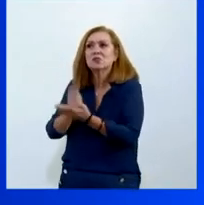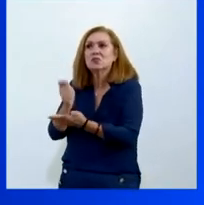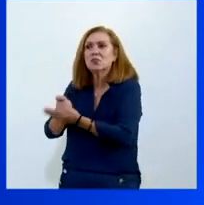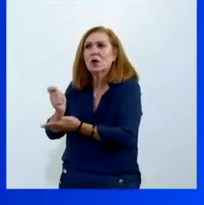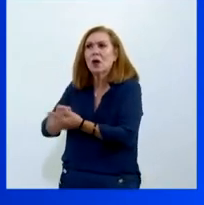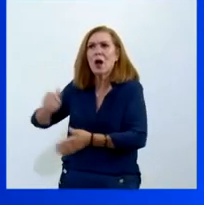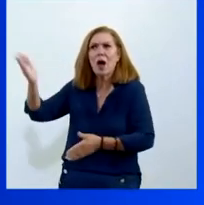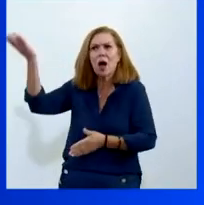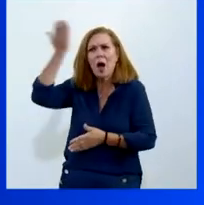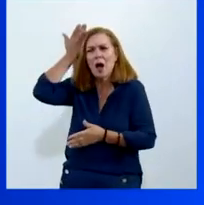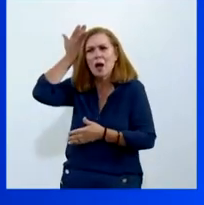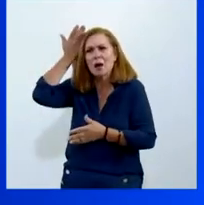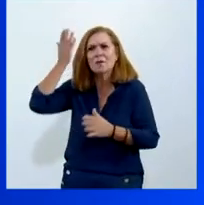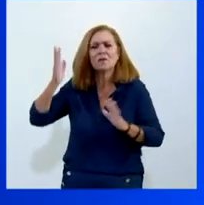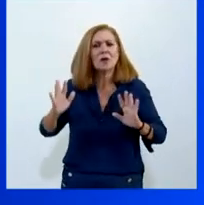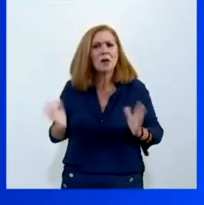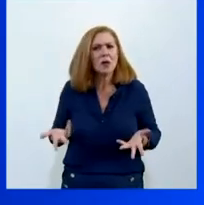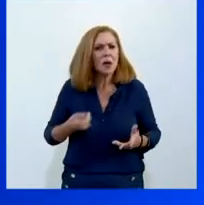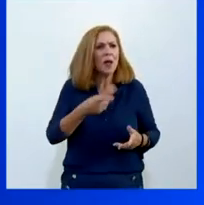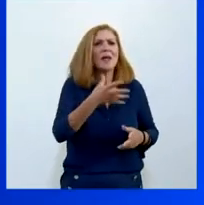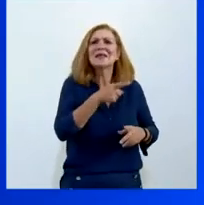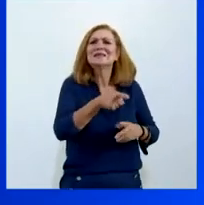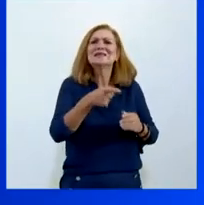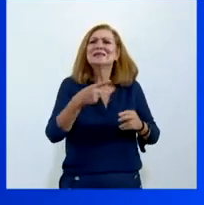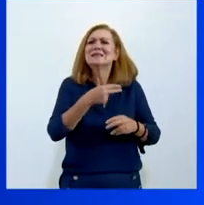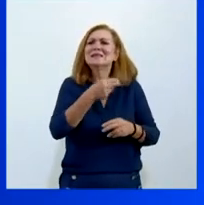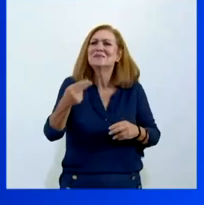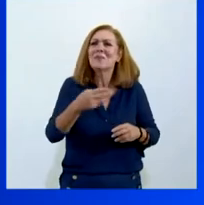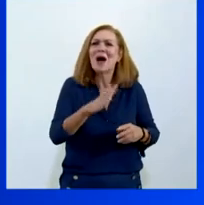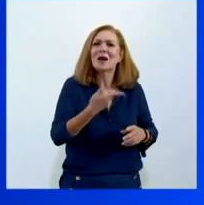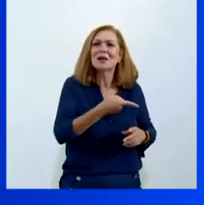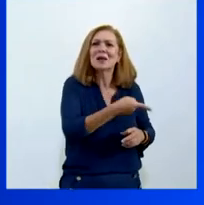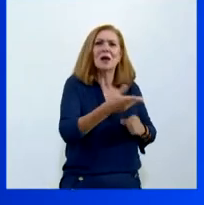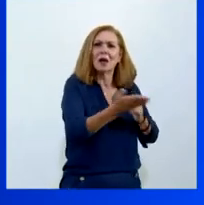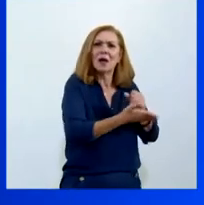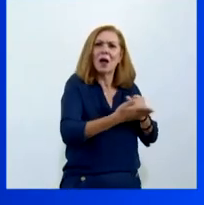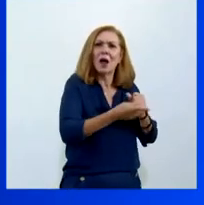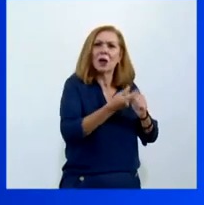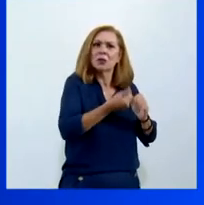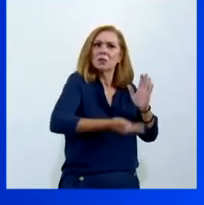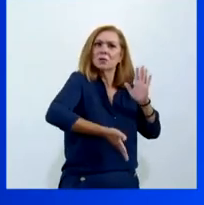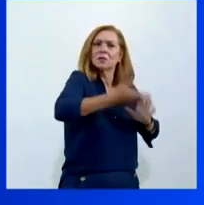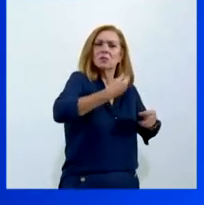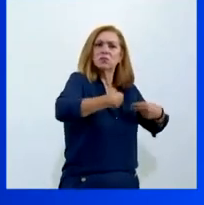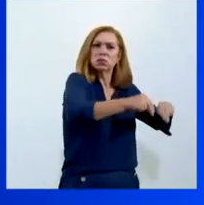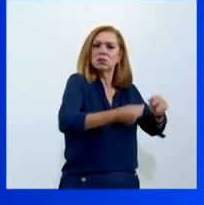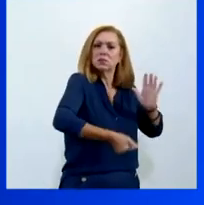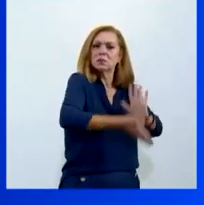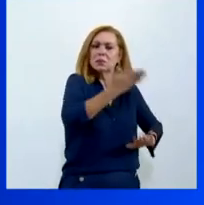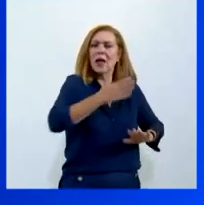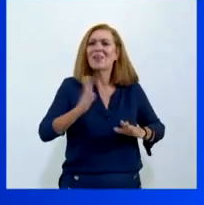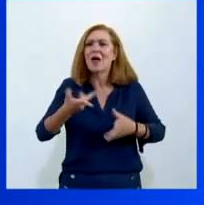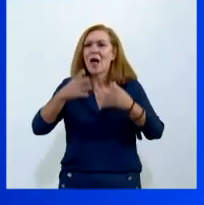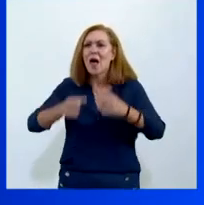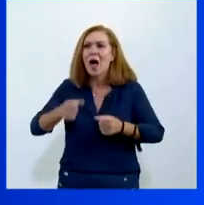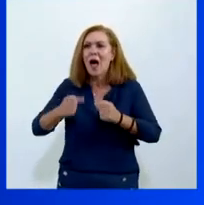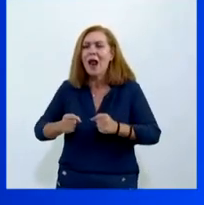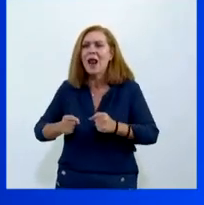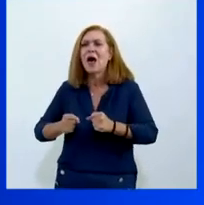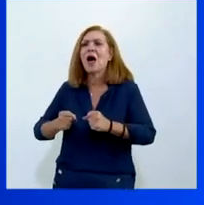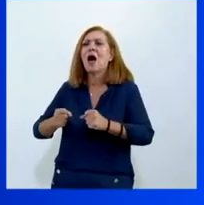τιμή για τον παραγωγό. Όταν το γάλα, ας το πούμε, έχει πάει από τα 80 λεπτά στο